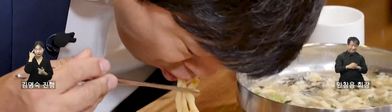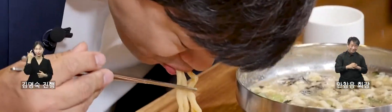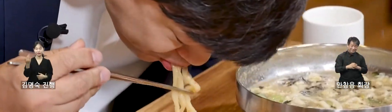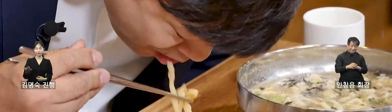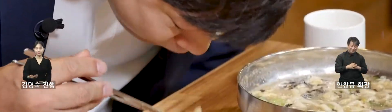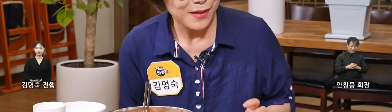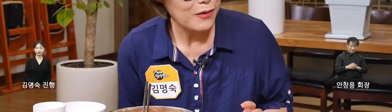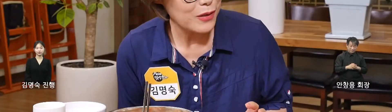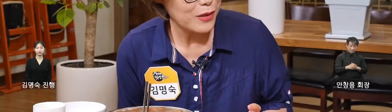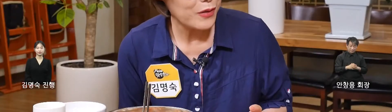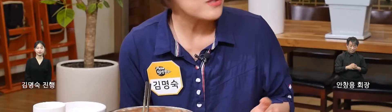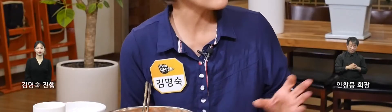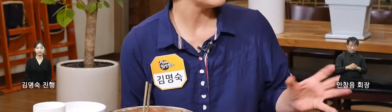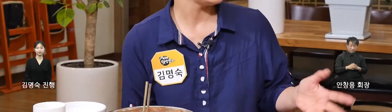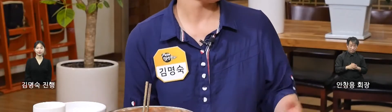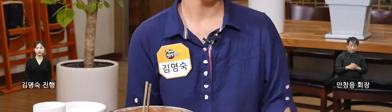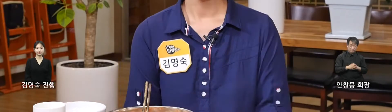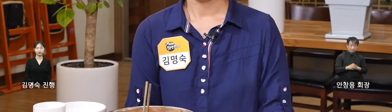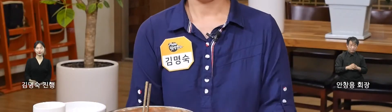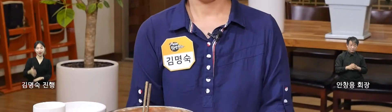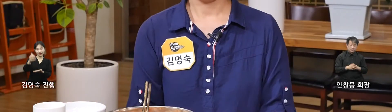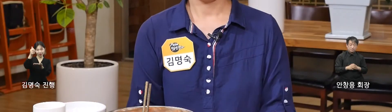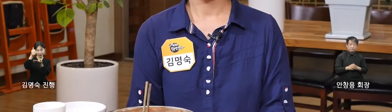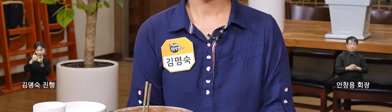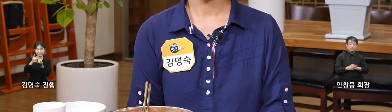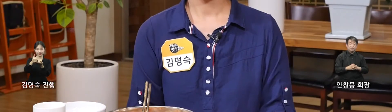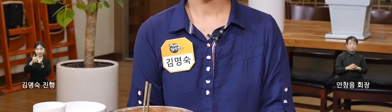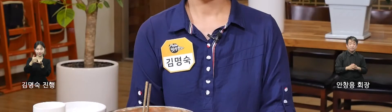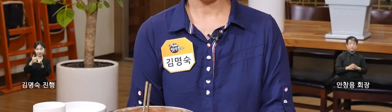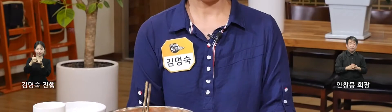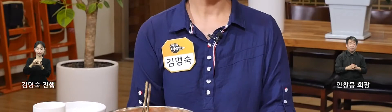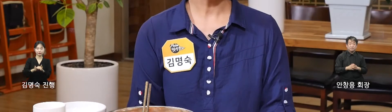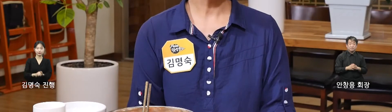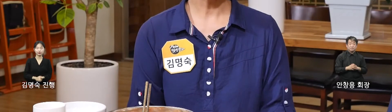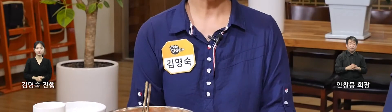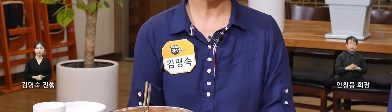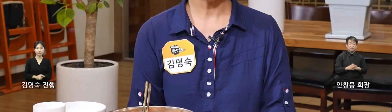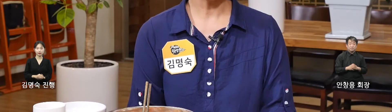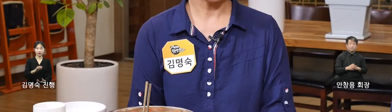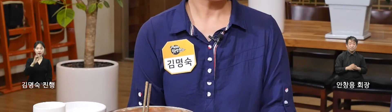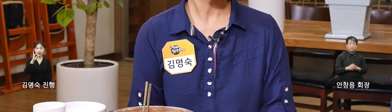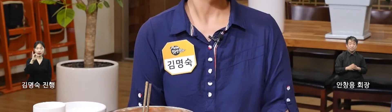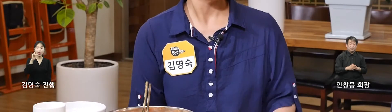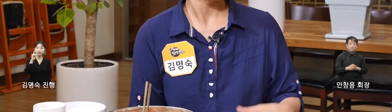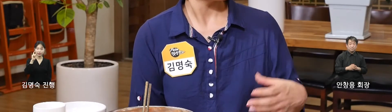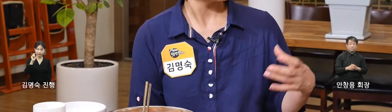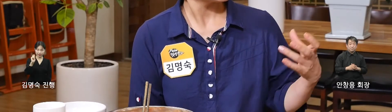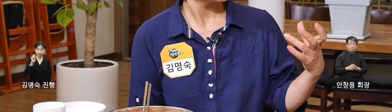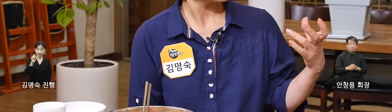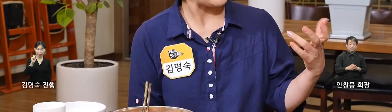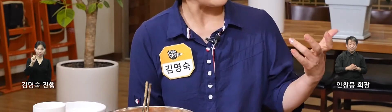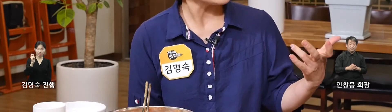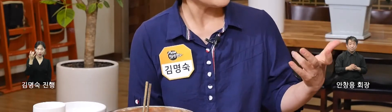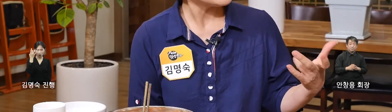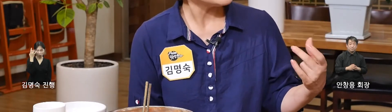네. 자, 우리 회장님, 이 IT가 사실은